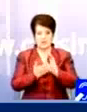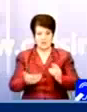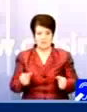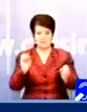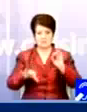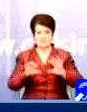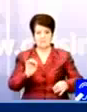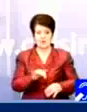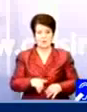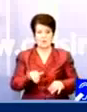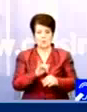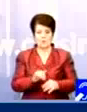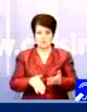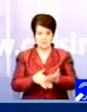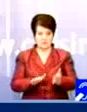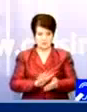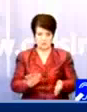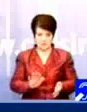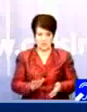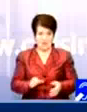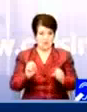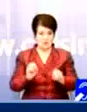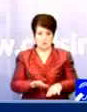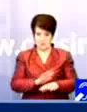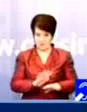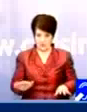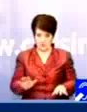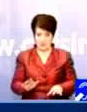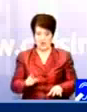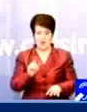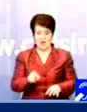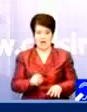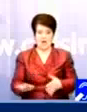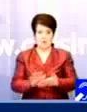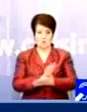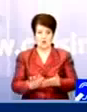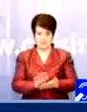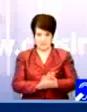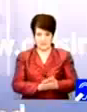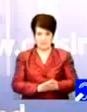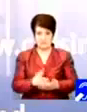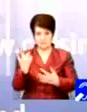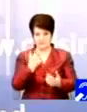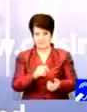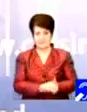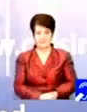jos, unde nu s-a intervenit și nu s-a reușit a curăța și a evacua gunoiul, vă rog să mă informați.